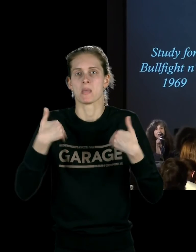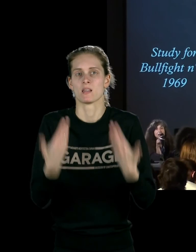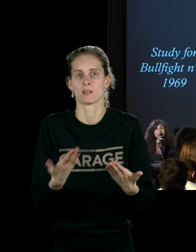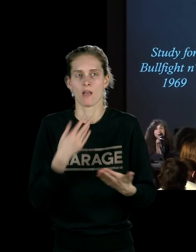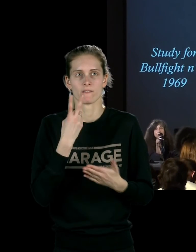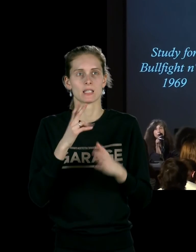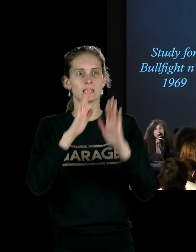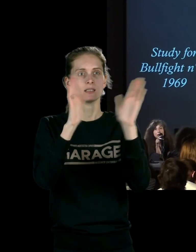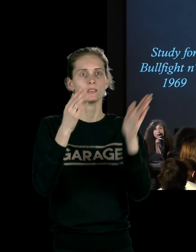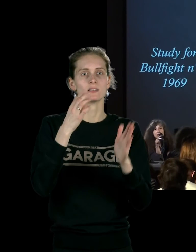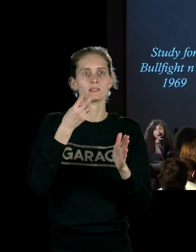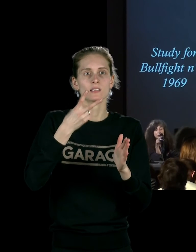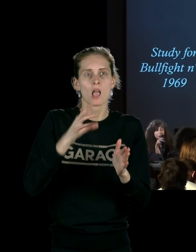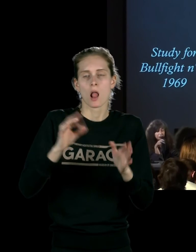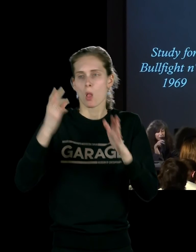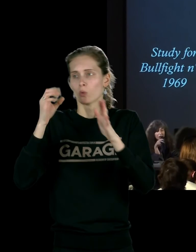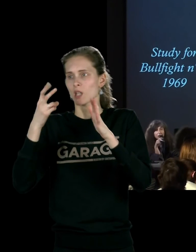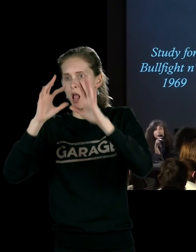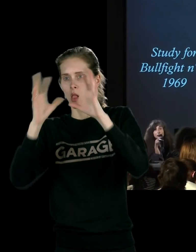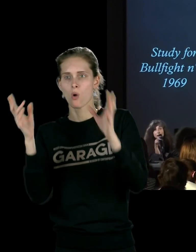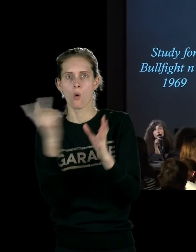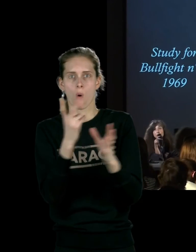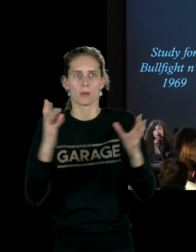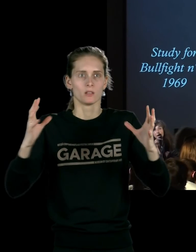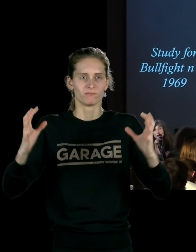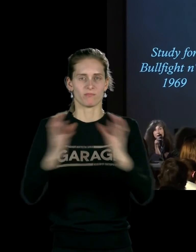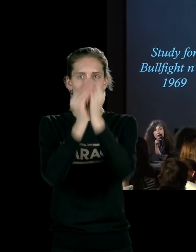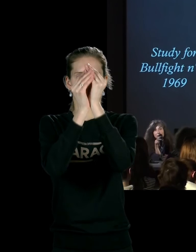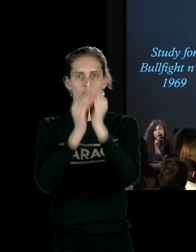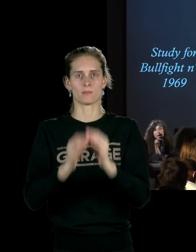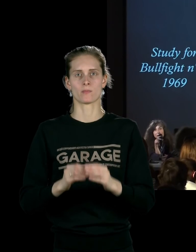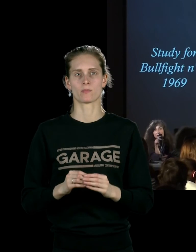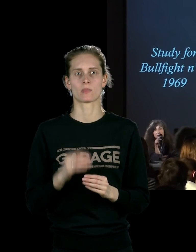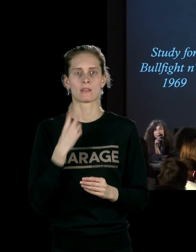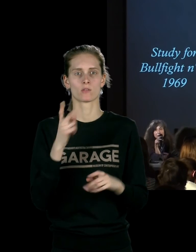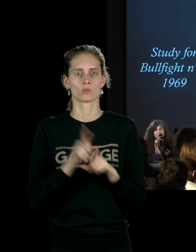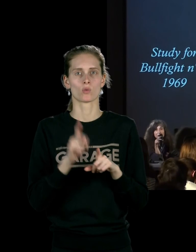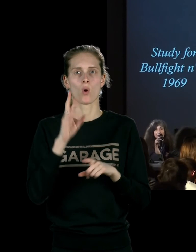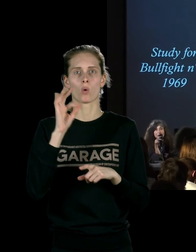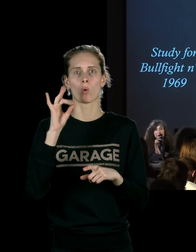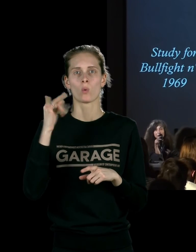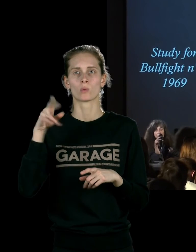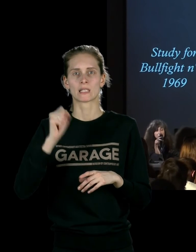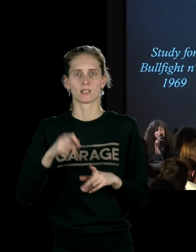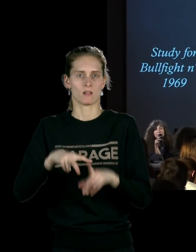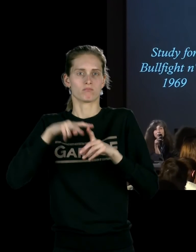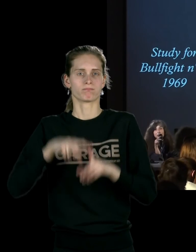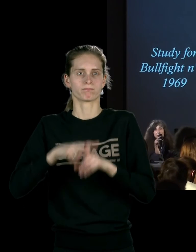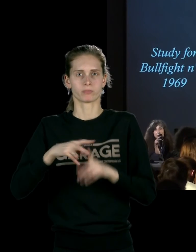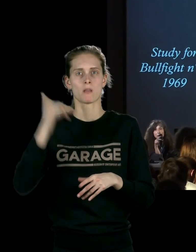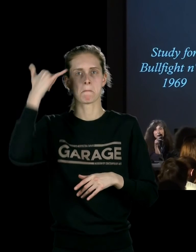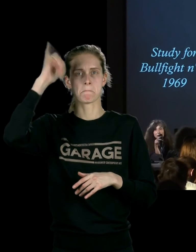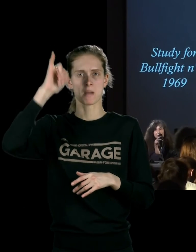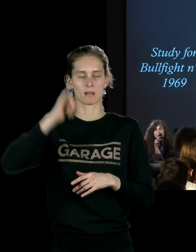столкновении тел. Коррида тоже один из классических сюжетов для 20 века, да, как столкновение